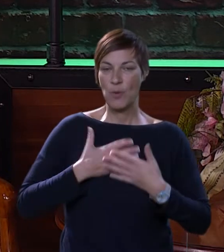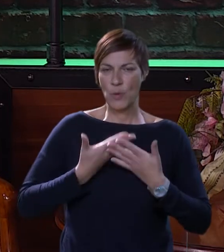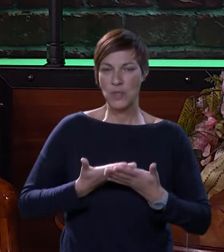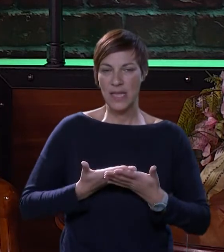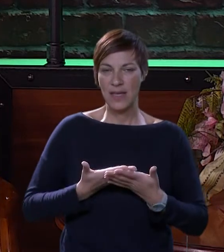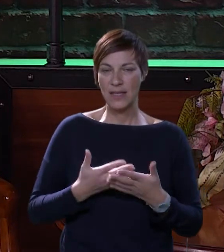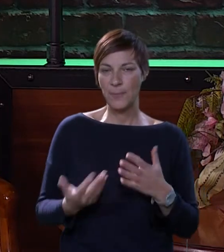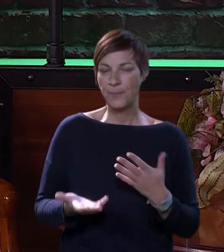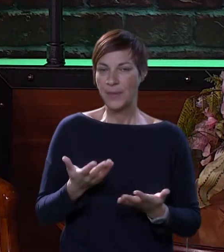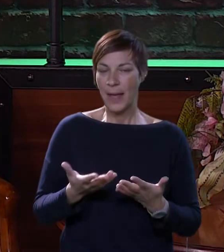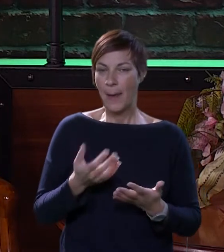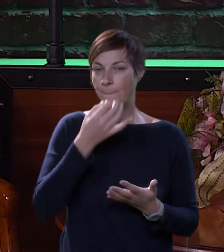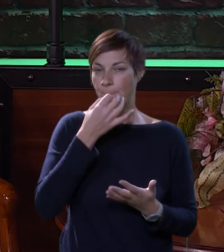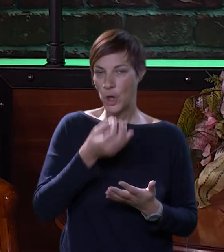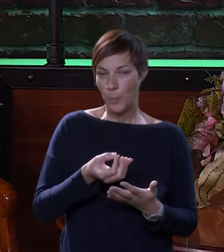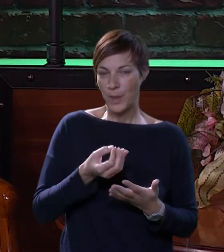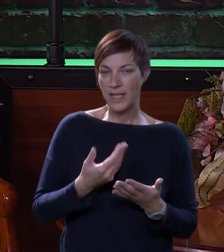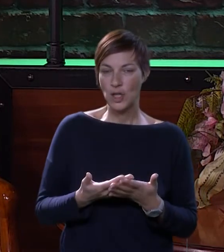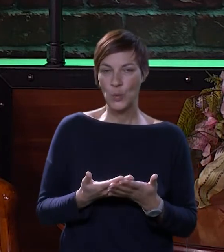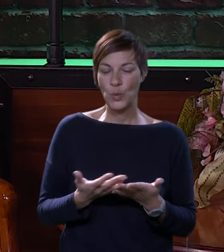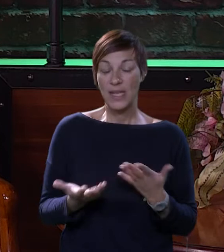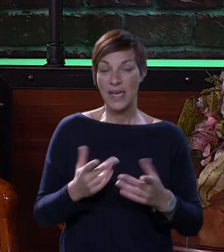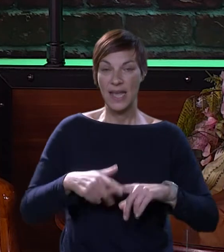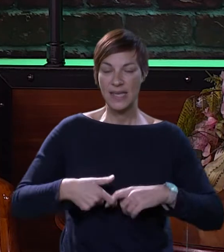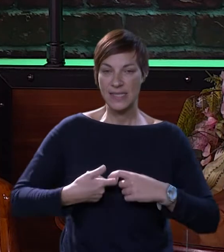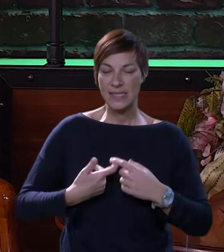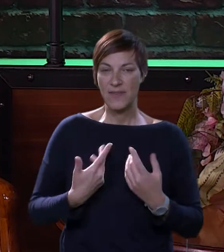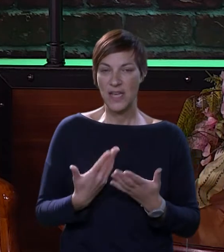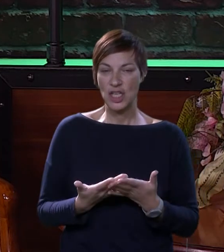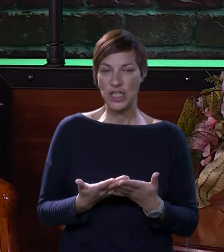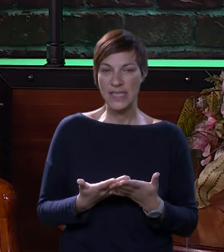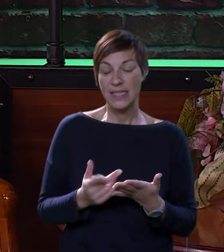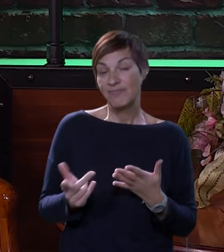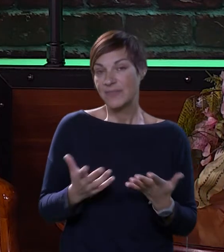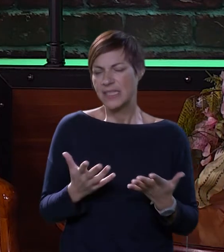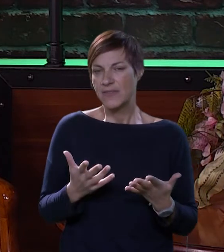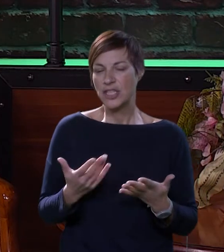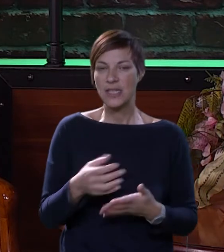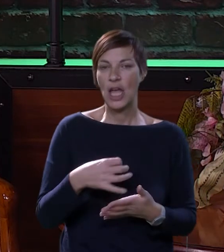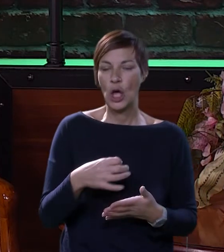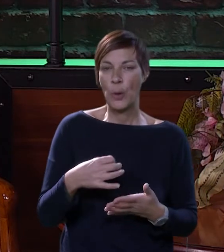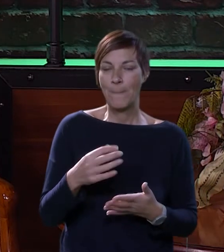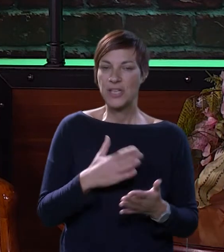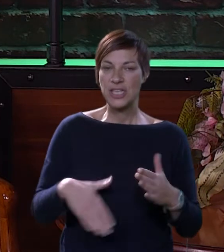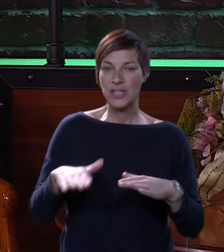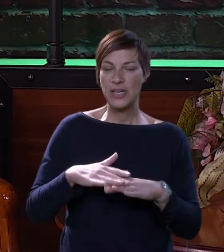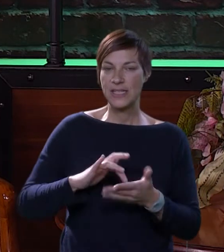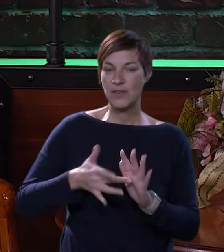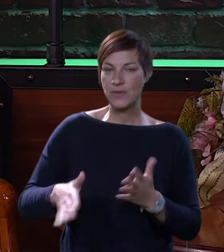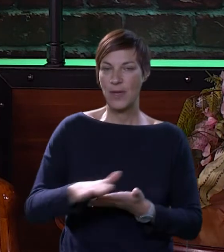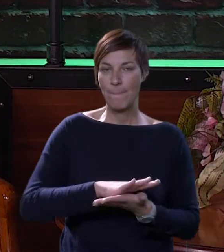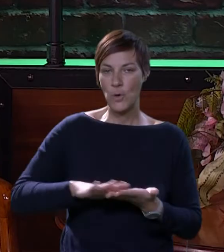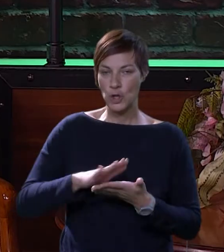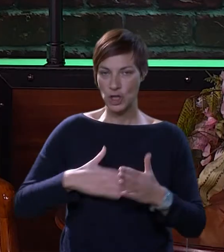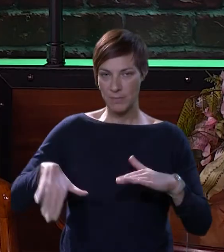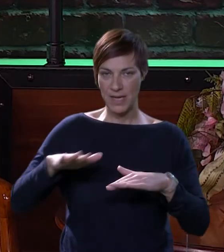samopouzdanje, ono, propitkuje neke stvarnosti, nestvarnosti i općenito. Razvija se u svim